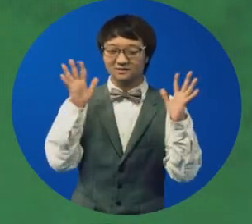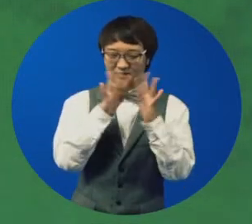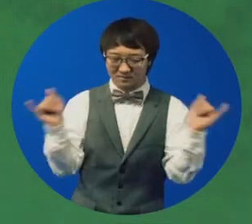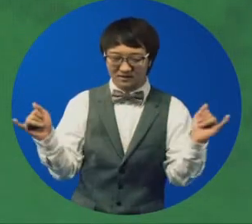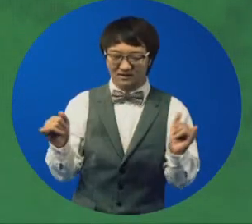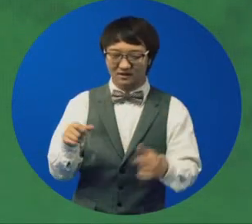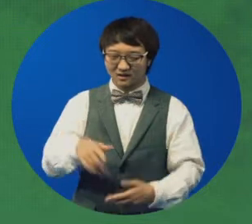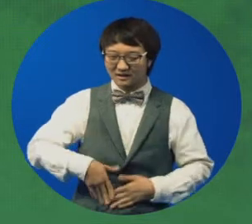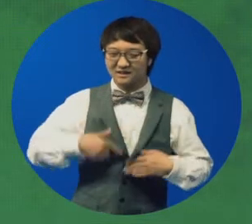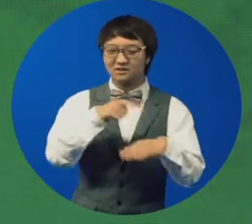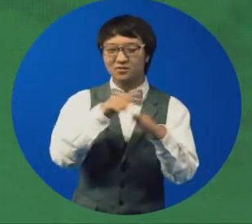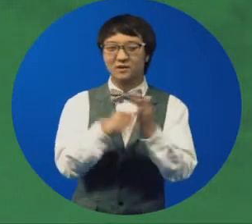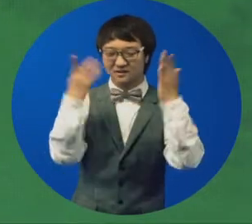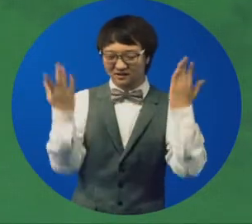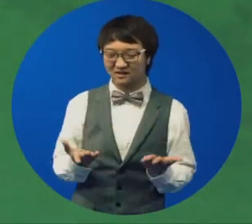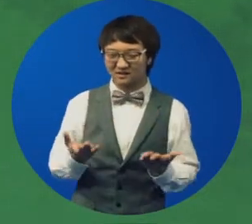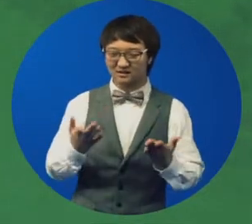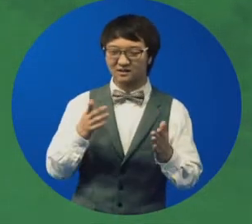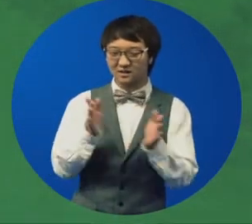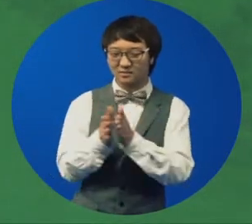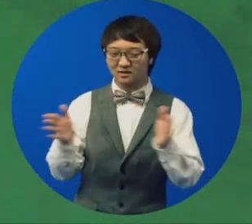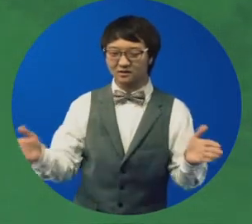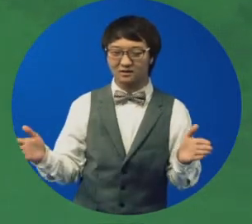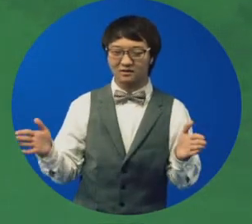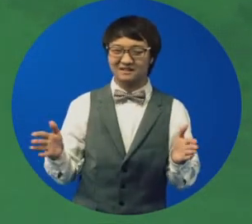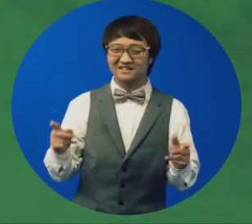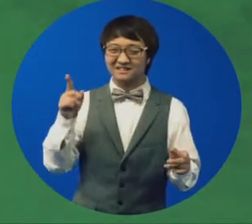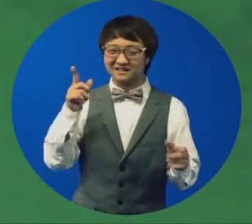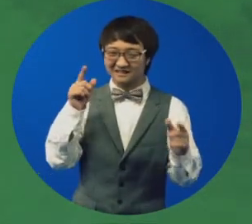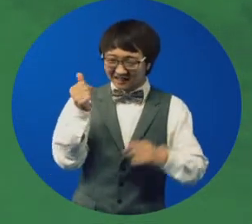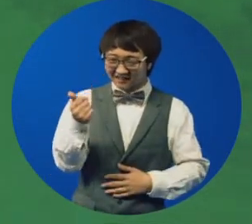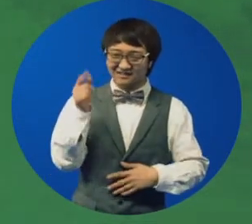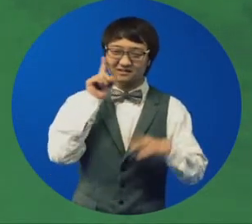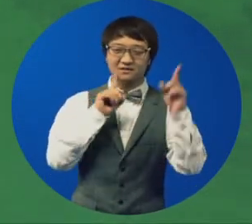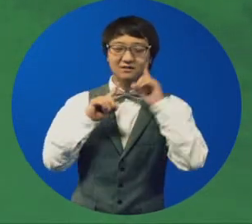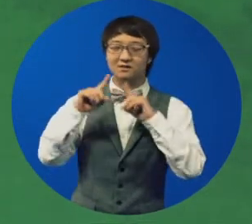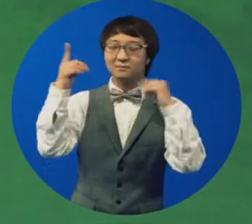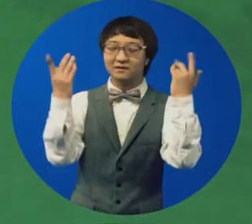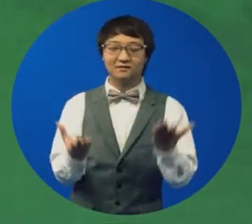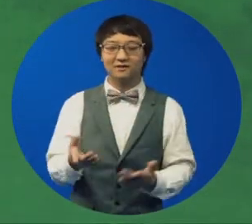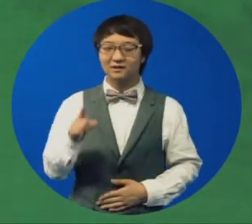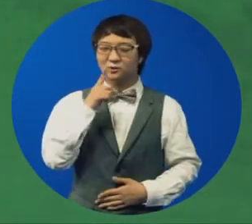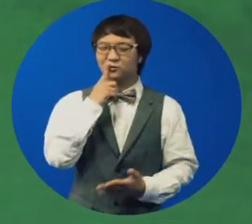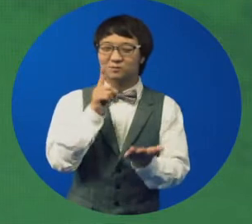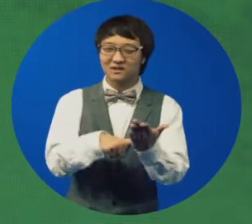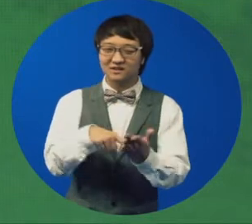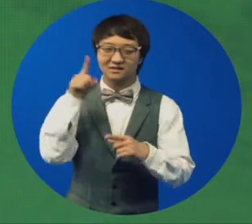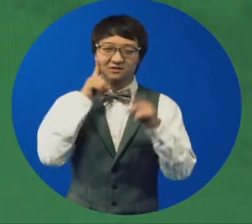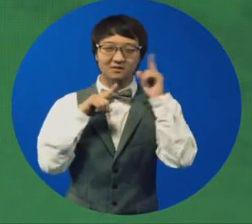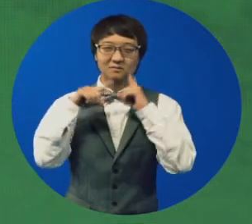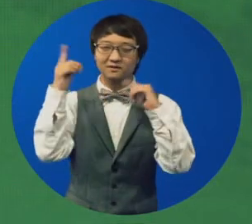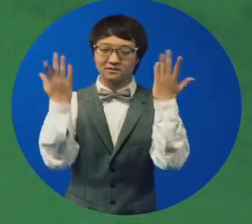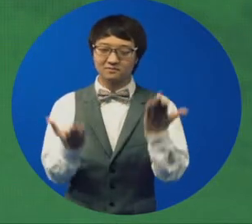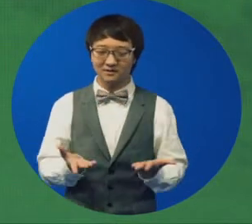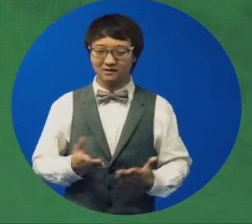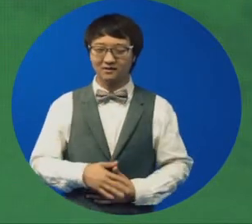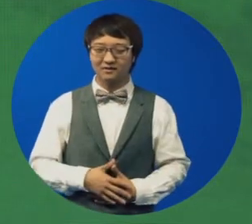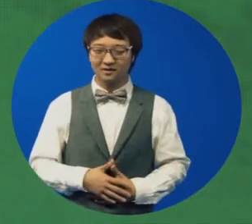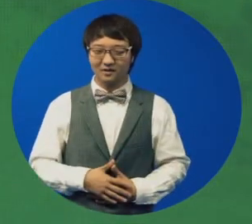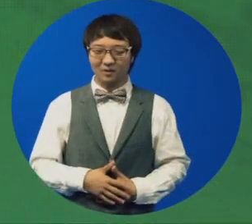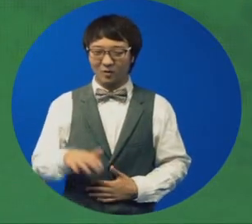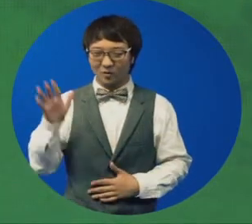자기의 자그마한 상처를 건드리는 것을 견디지 못합니다. 쉽게 상처받습니다. 만일 지금 여러분들이